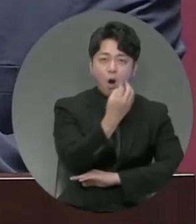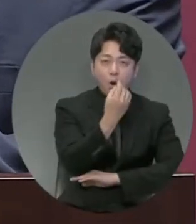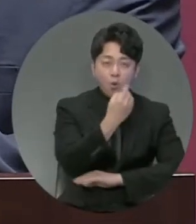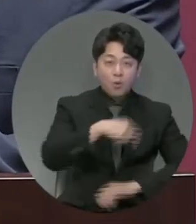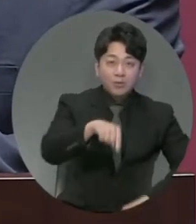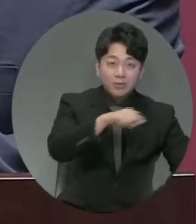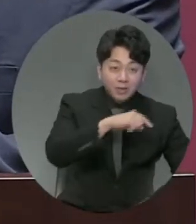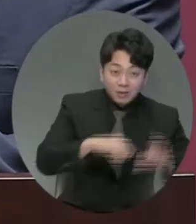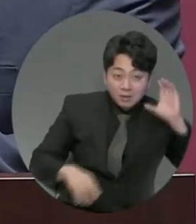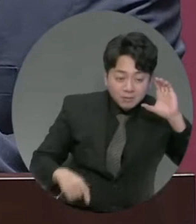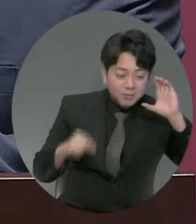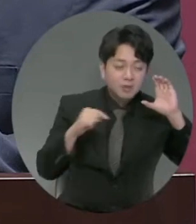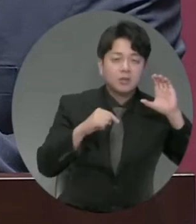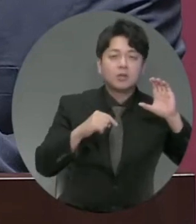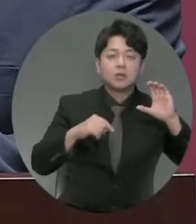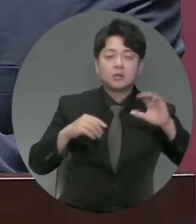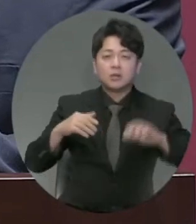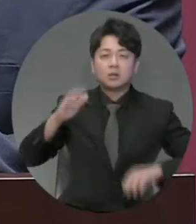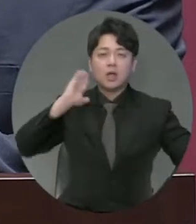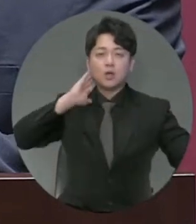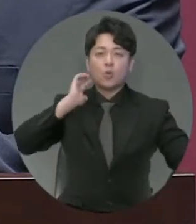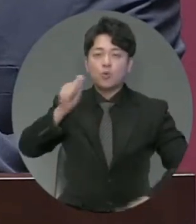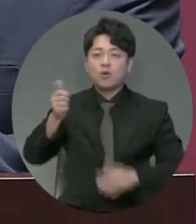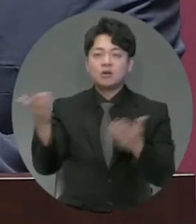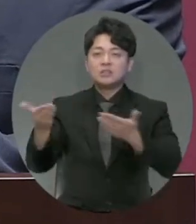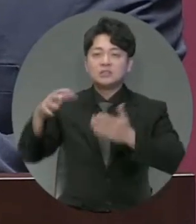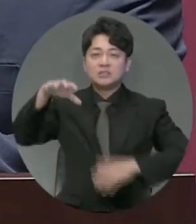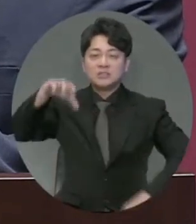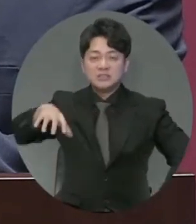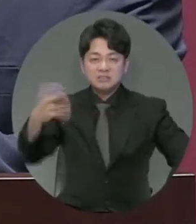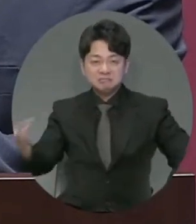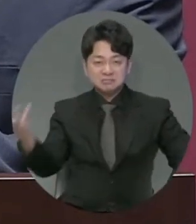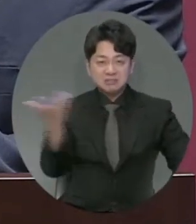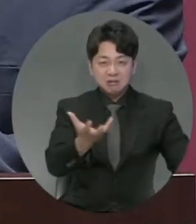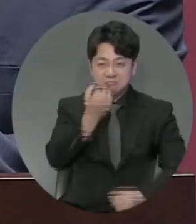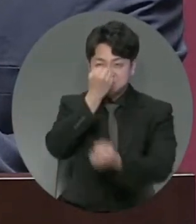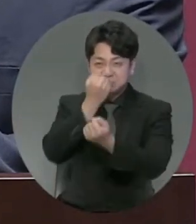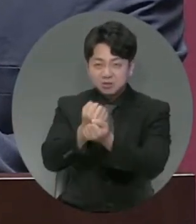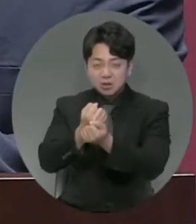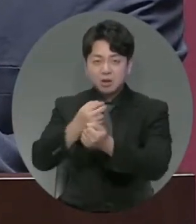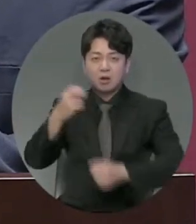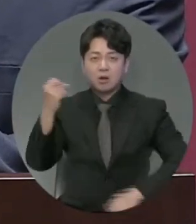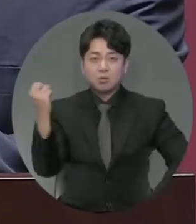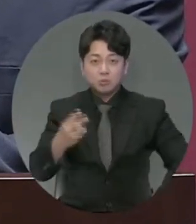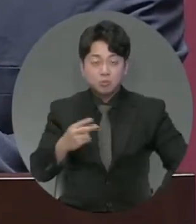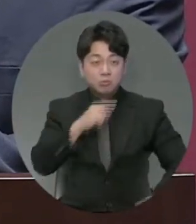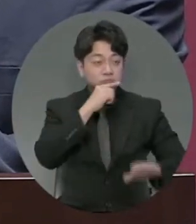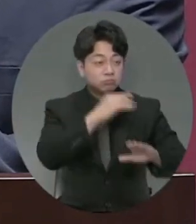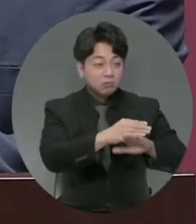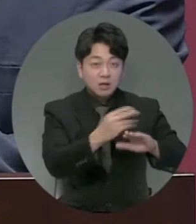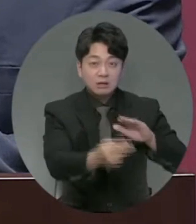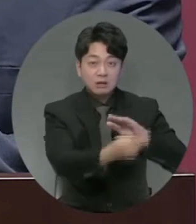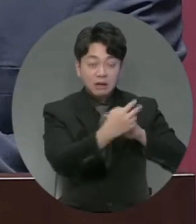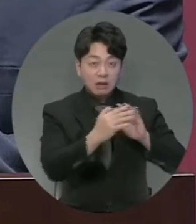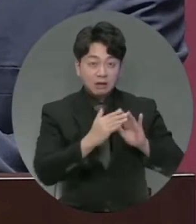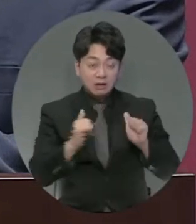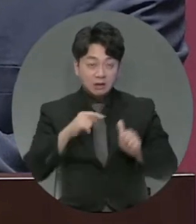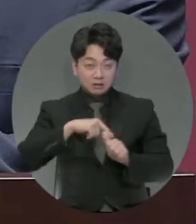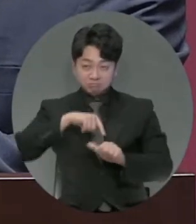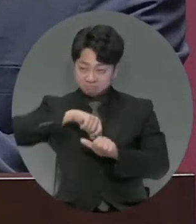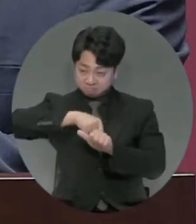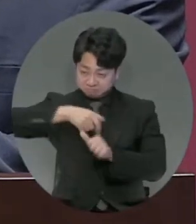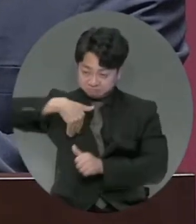이전, 서해 공무원 사망 사건 수사 결과 뒤집기, 북한 흉악범 추방에 대한 말